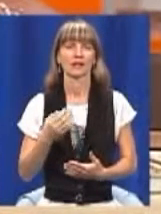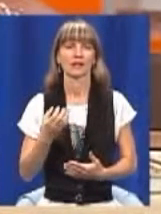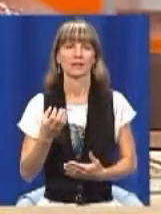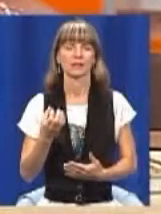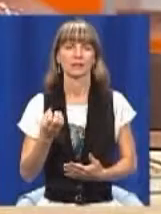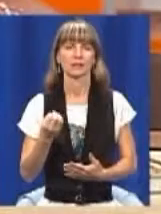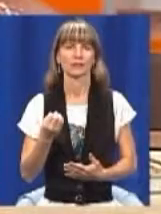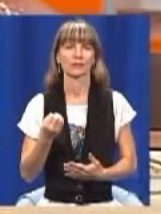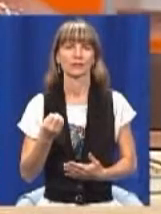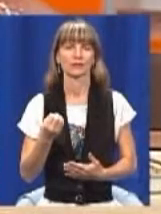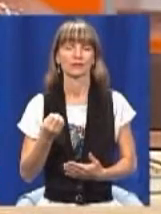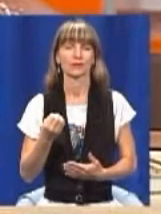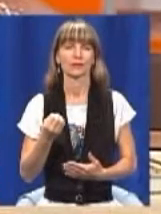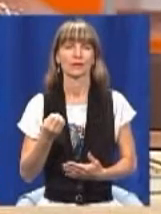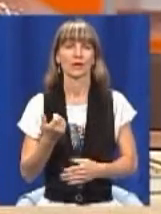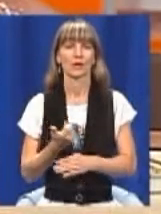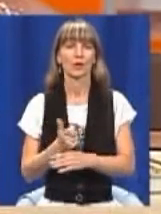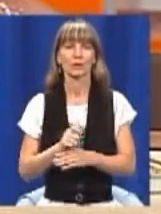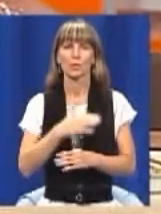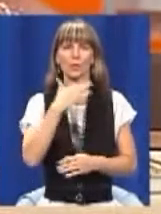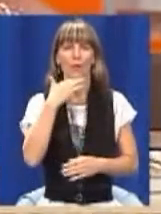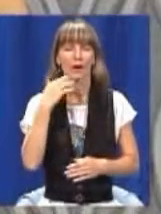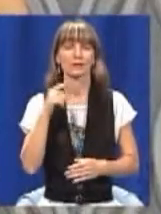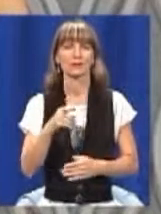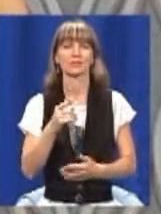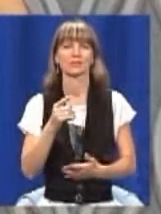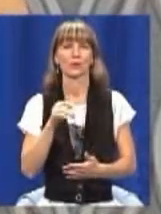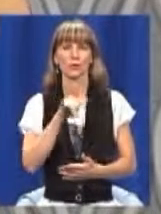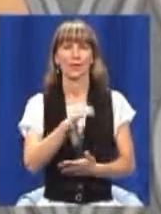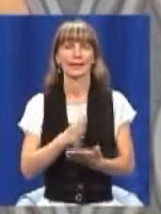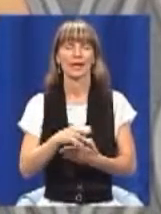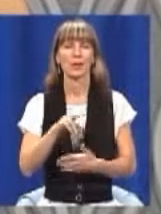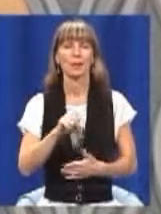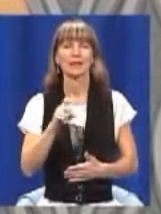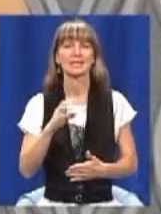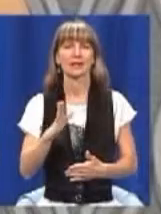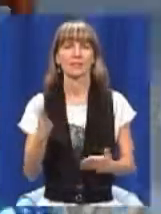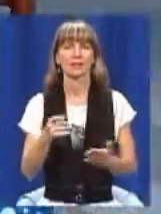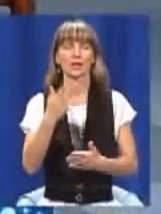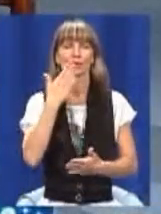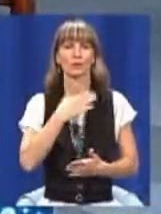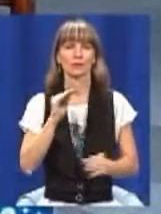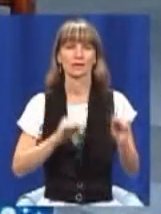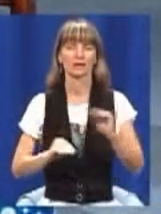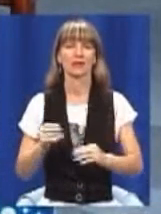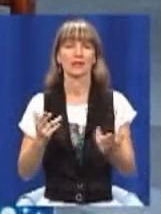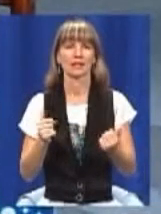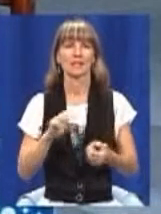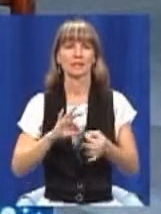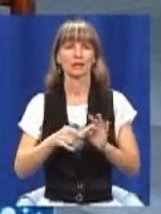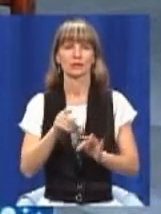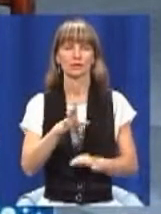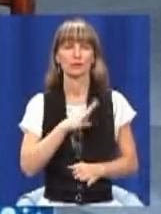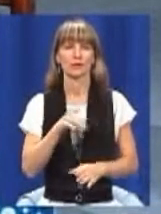Пепа. Ну, дуже-дуже багато в тебе, я думаю, є пазлів, які ти любиш складати. Так. І складно тобі